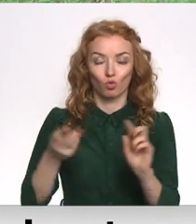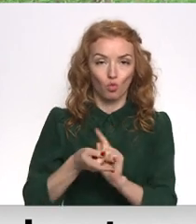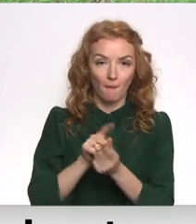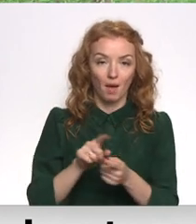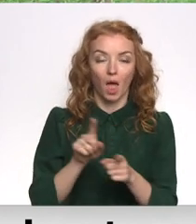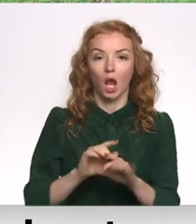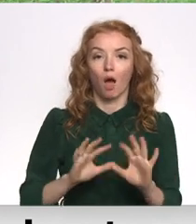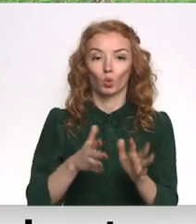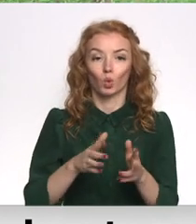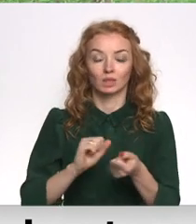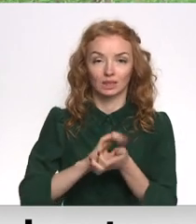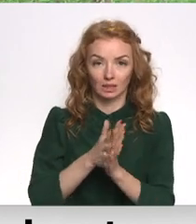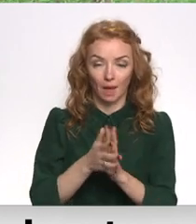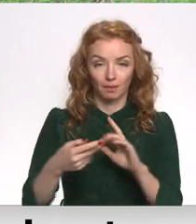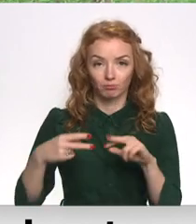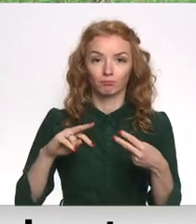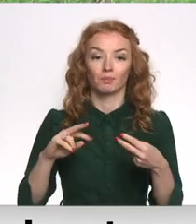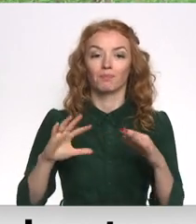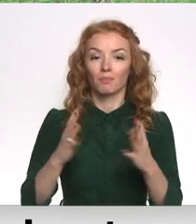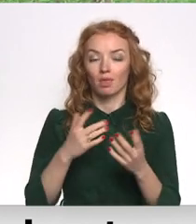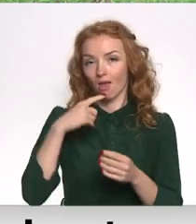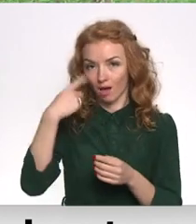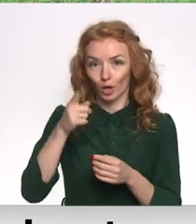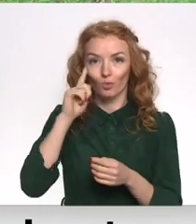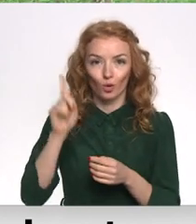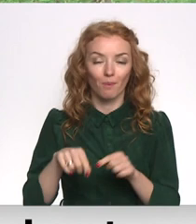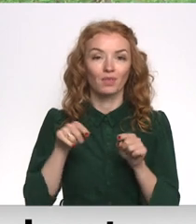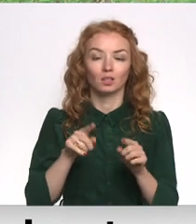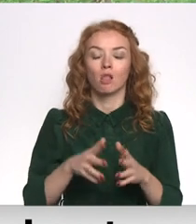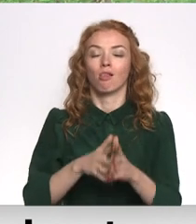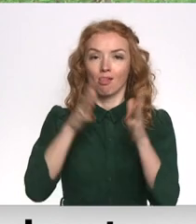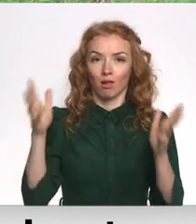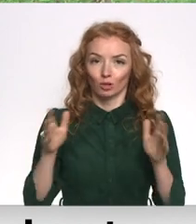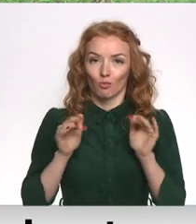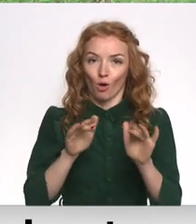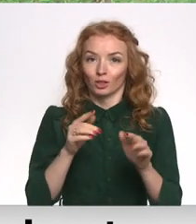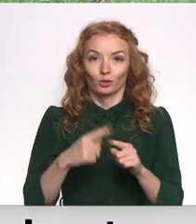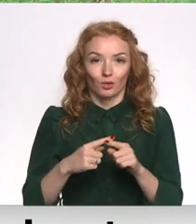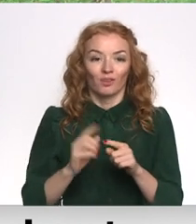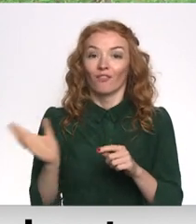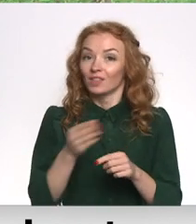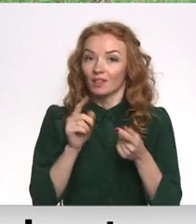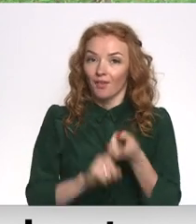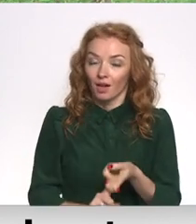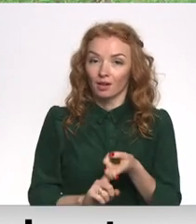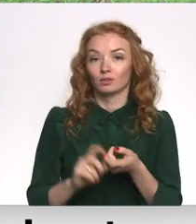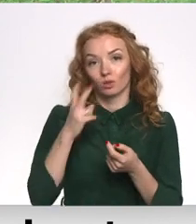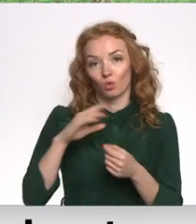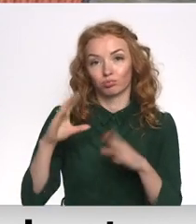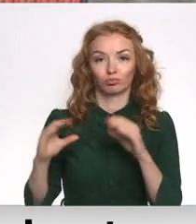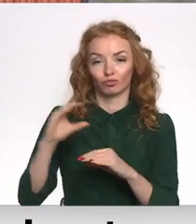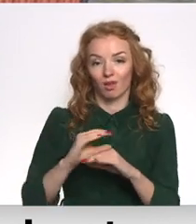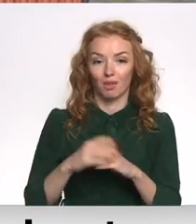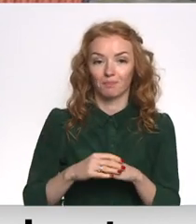arī apkurss sistēmas, bet nu, jāsaka, protams, tas ir ietilpīgs process un viss ir atkarīgs no finanšu